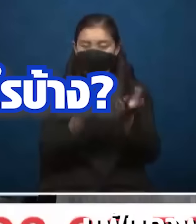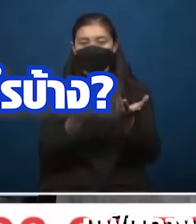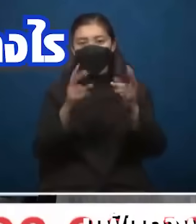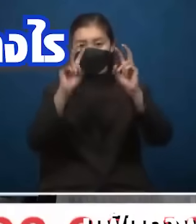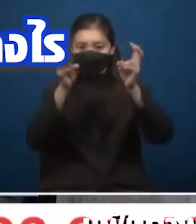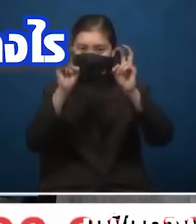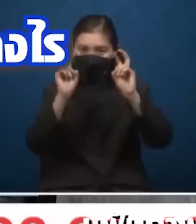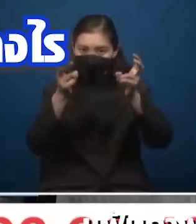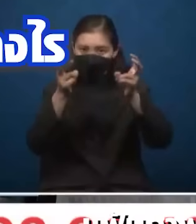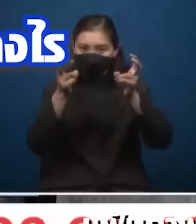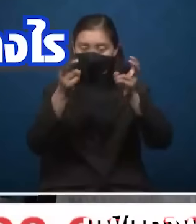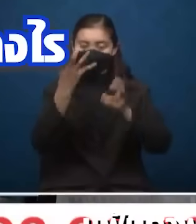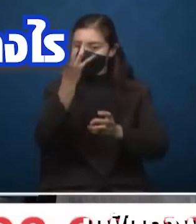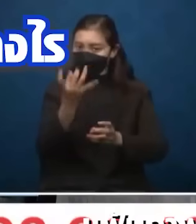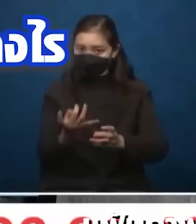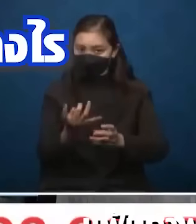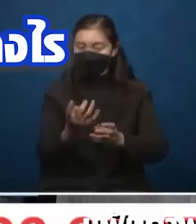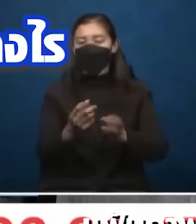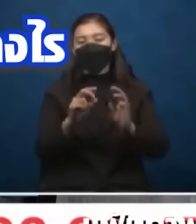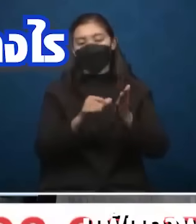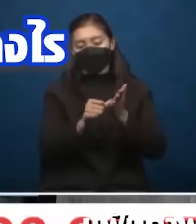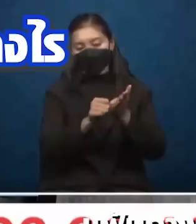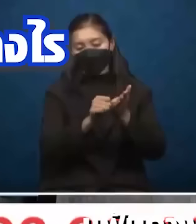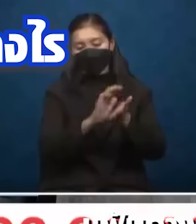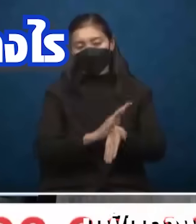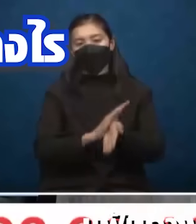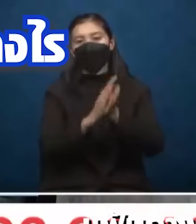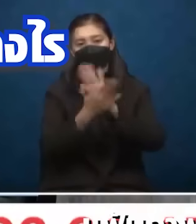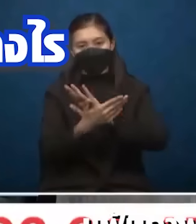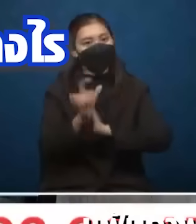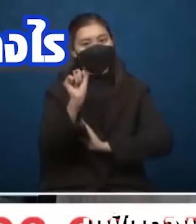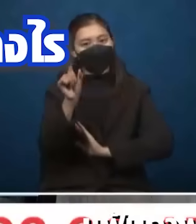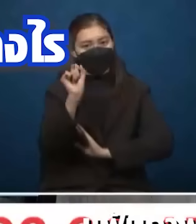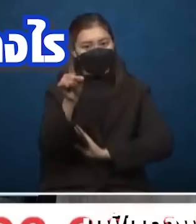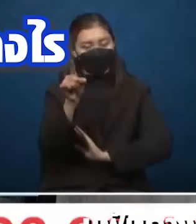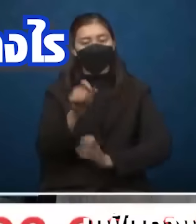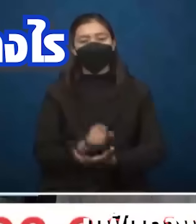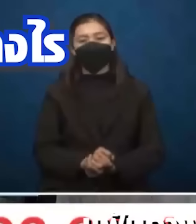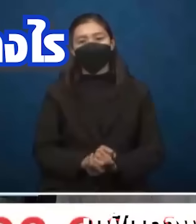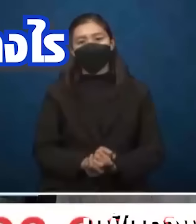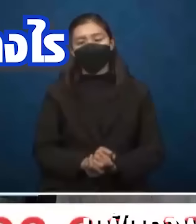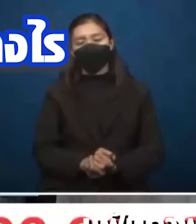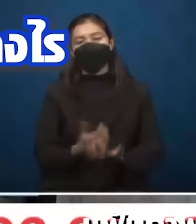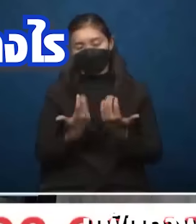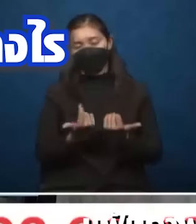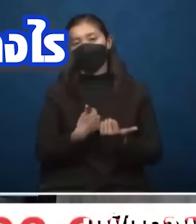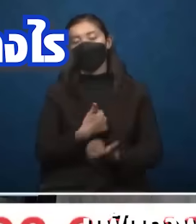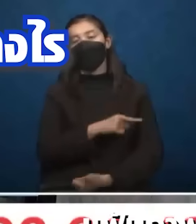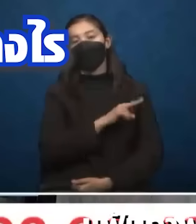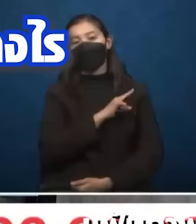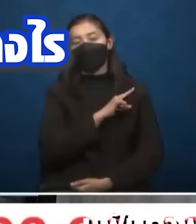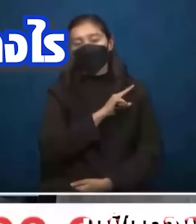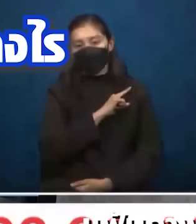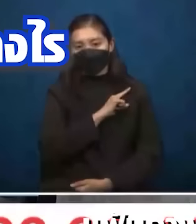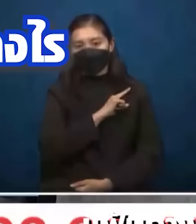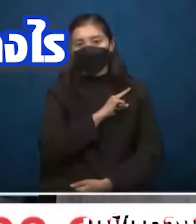างประเด็นดังกล่าวมันสำคัญมากจนไม่สามารถใช้วิธีการแก้เป็นรายมาตราอย่างไ